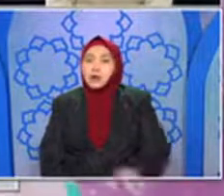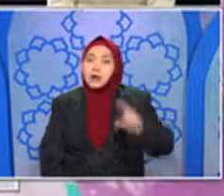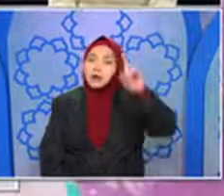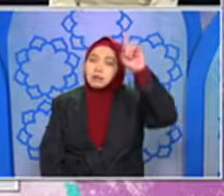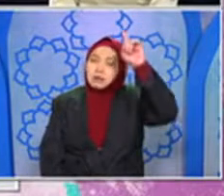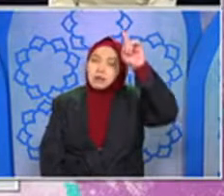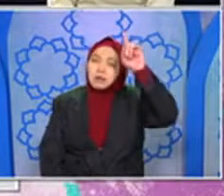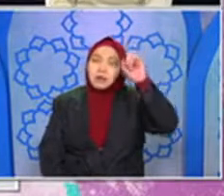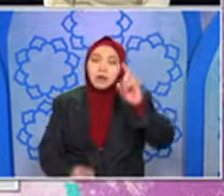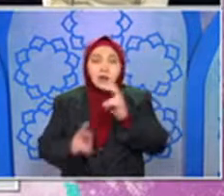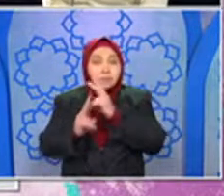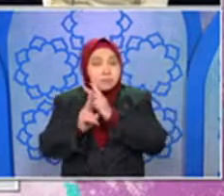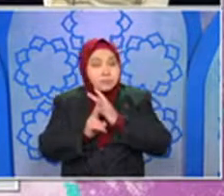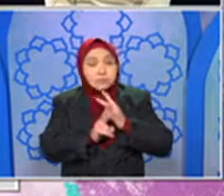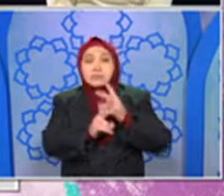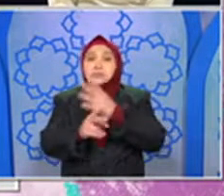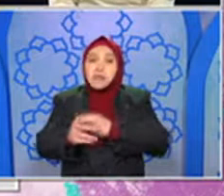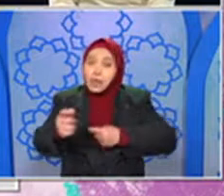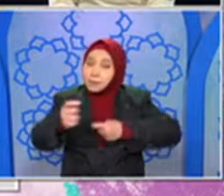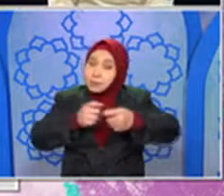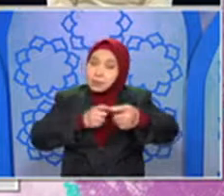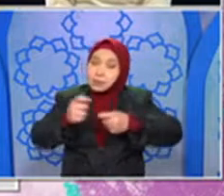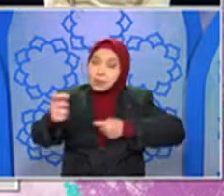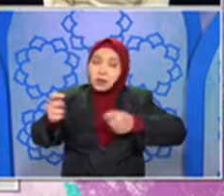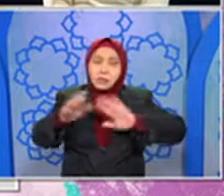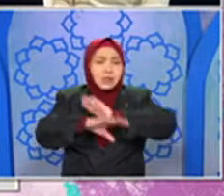الحمد لله رب